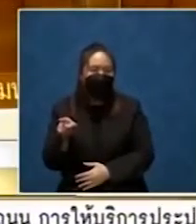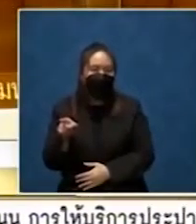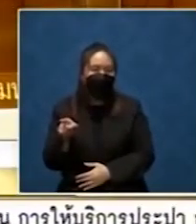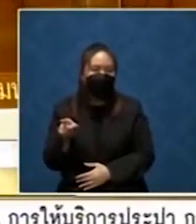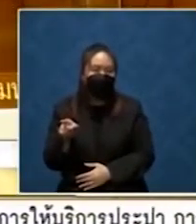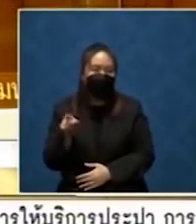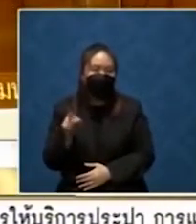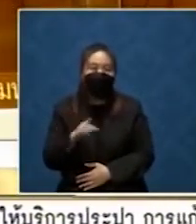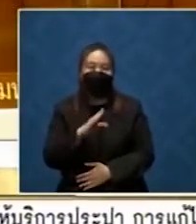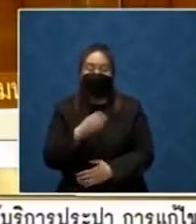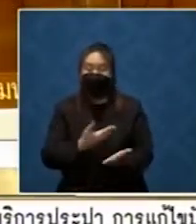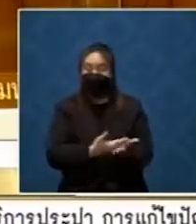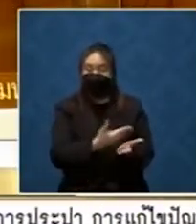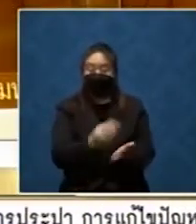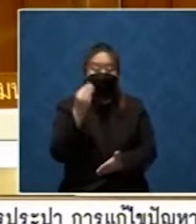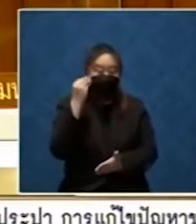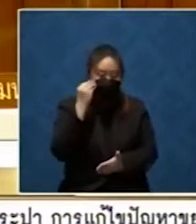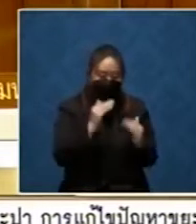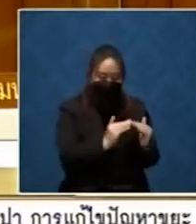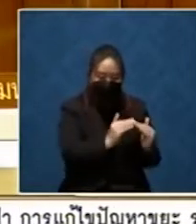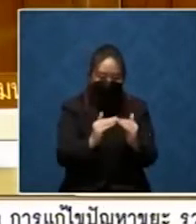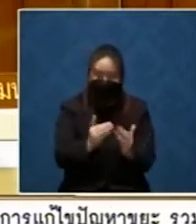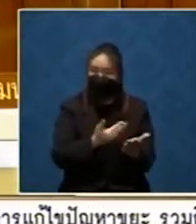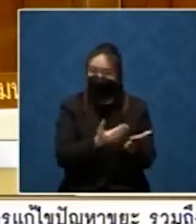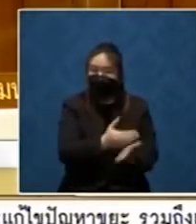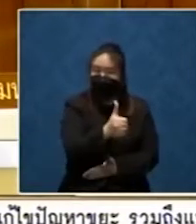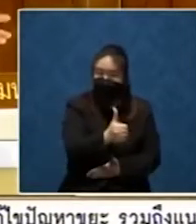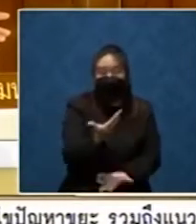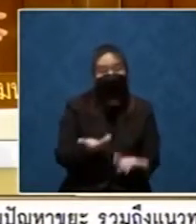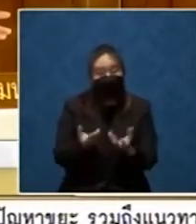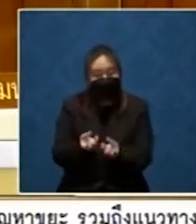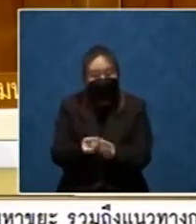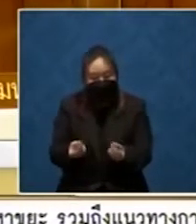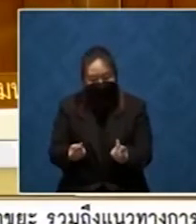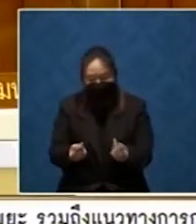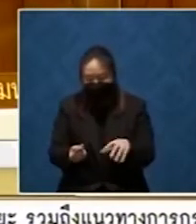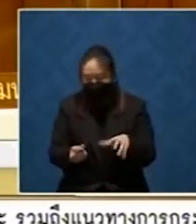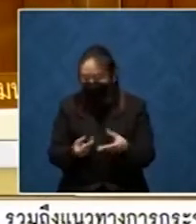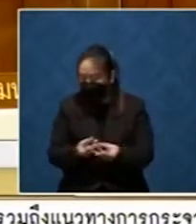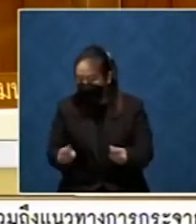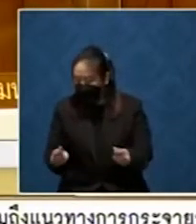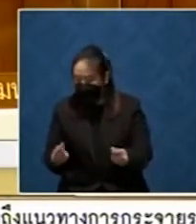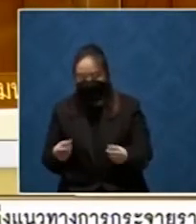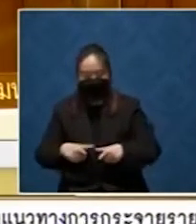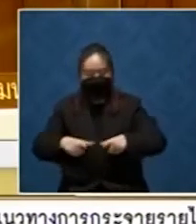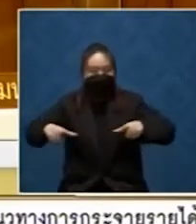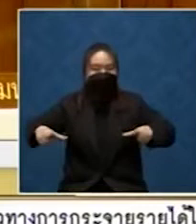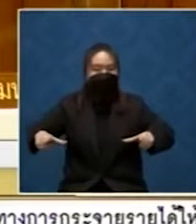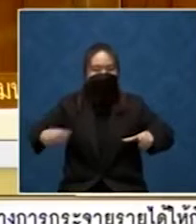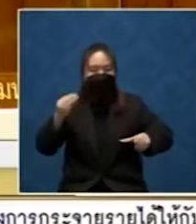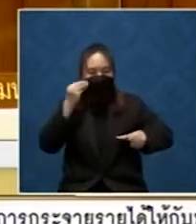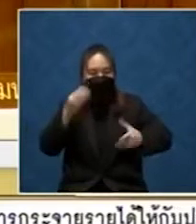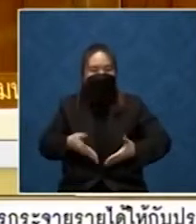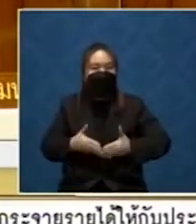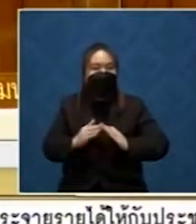นี้เขาซื้อหมู่บ้านจัดสรรได้กลัวว่าเขาจะมาซื้อหรือซื้อที่ดินติดกันแล้วมาปลูกบ้านแล้วเป็นผืนใหญ่อันนี้ก็เตรียมมาตร